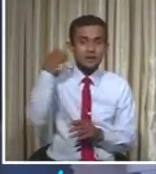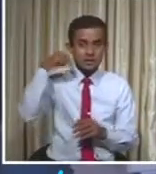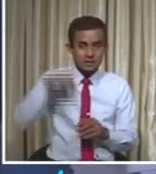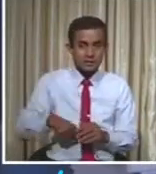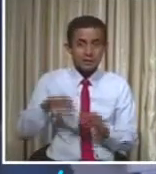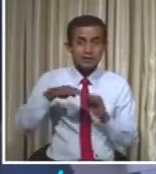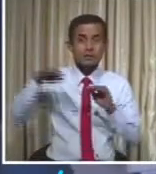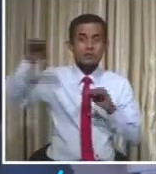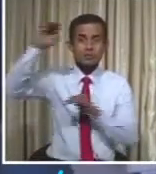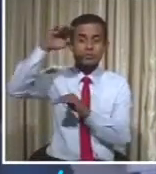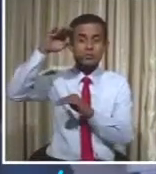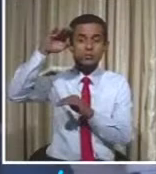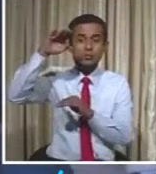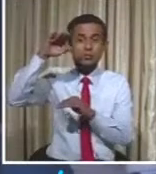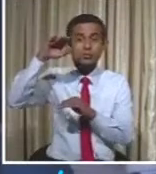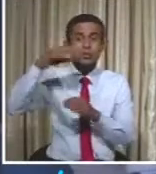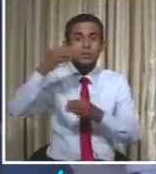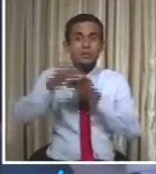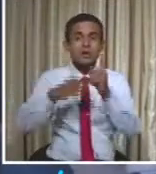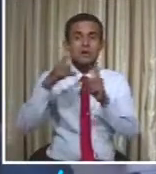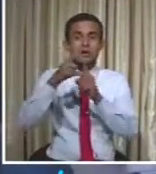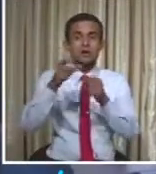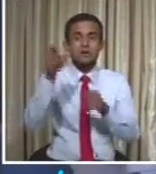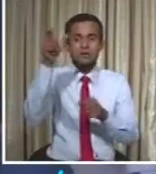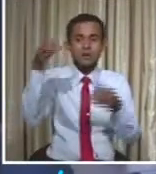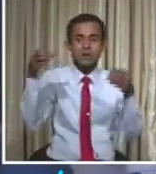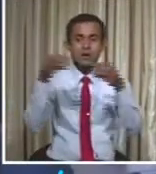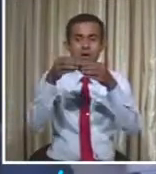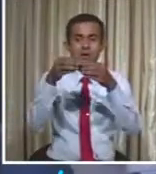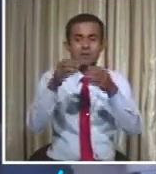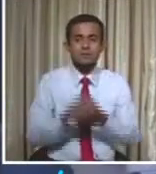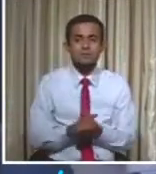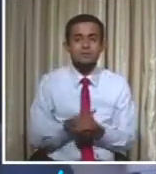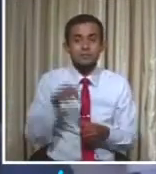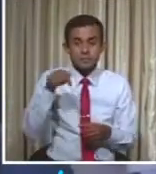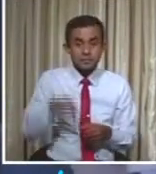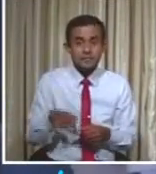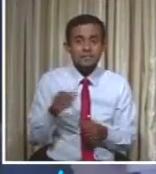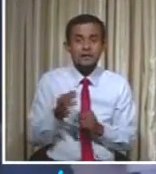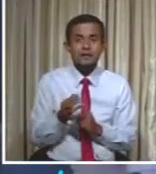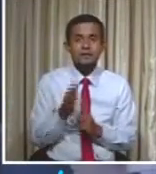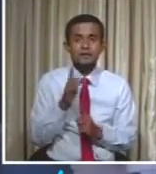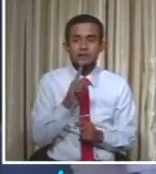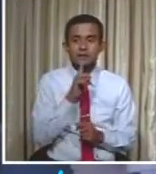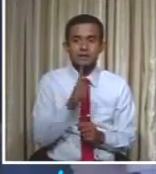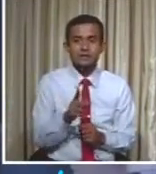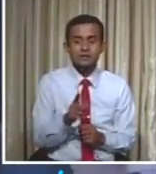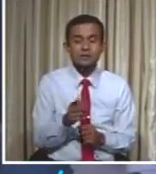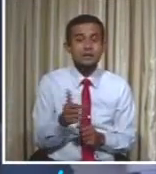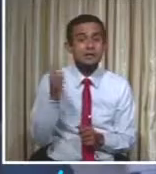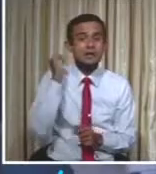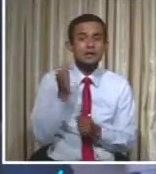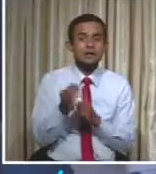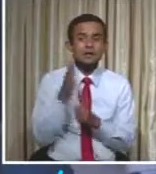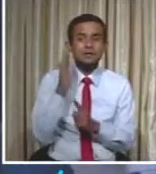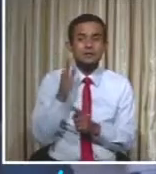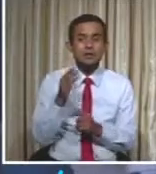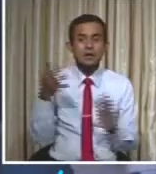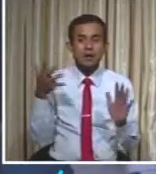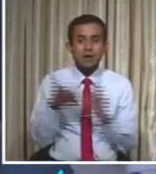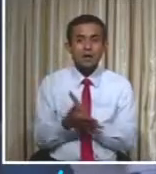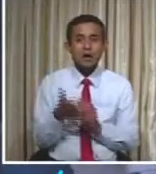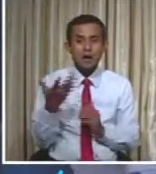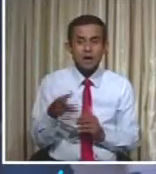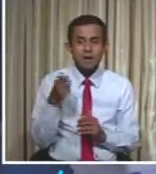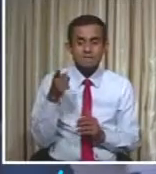ඉන්නේ ඊට උඩින් තියෙන මව් සමාගමේ අධ්‍යක්ෂ මණ්ඩලයේ. දැන් ඉන්න සභාපතිවරයා කියනවා හිටපු සභාපතිවරයාගේ දූෂණ වංචා